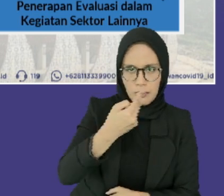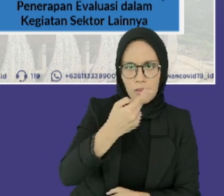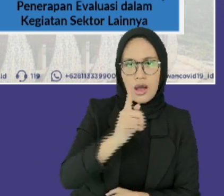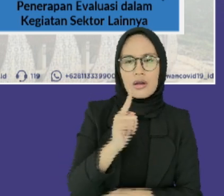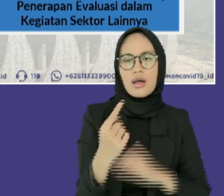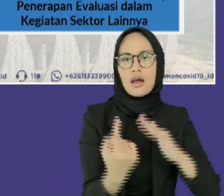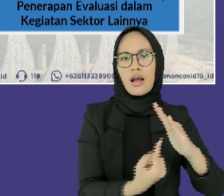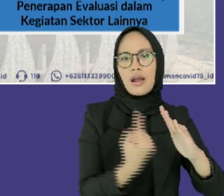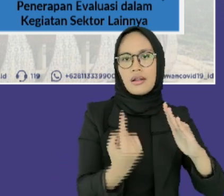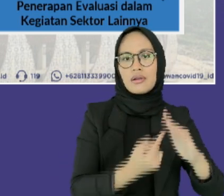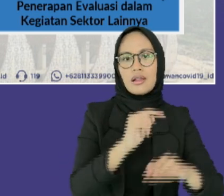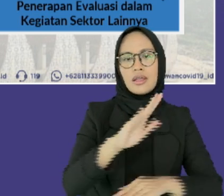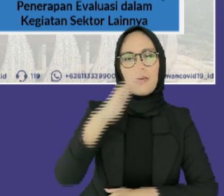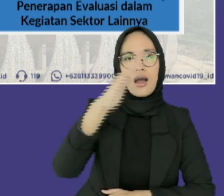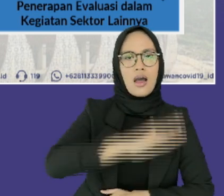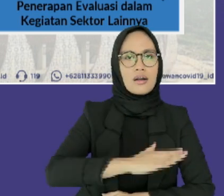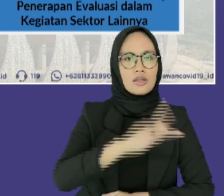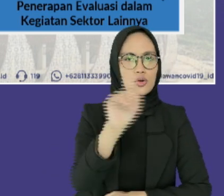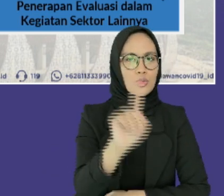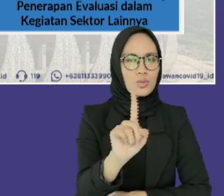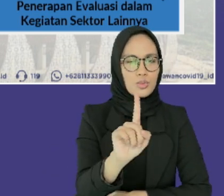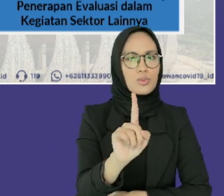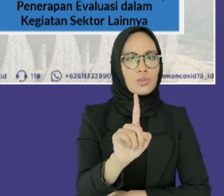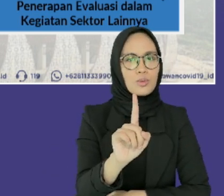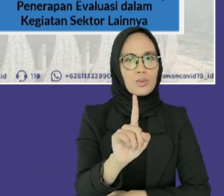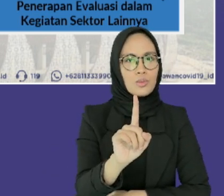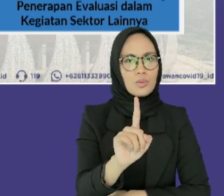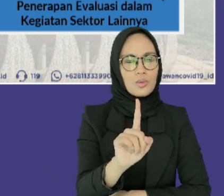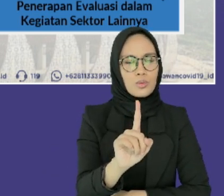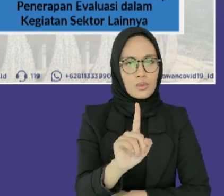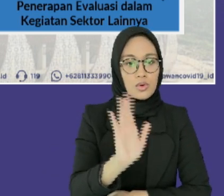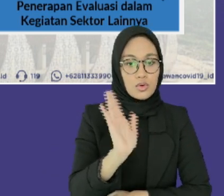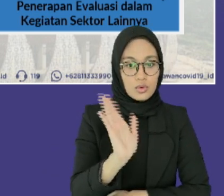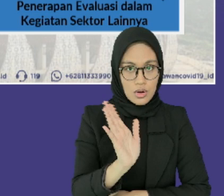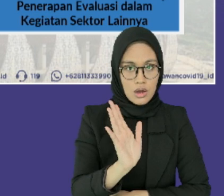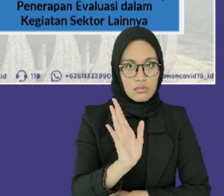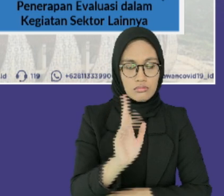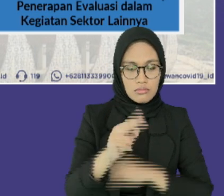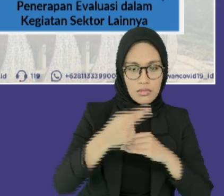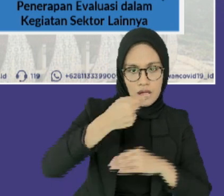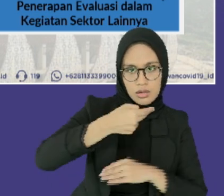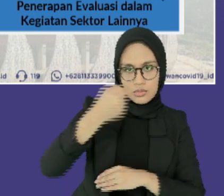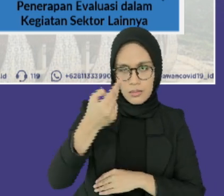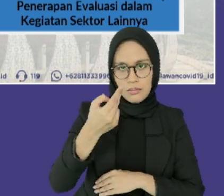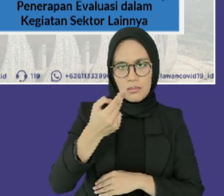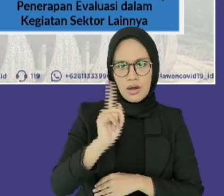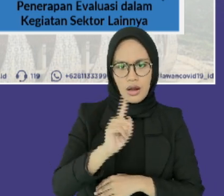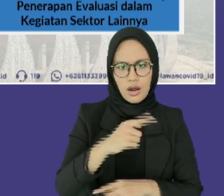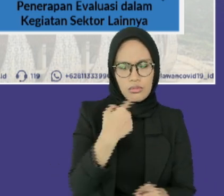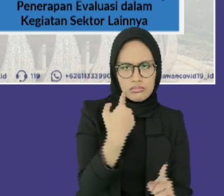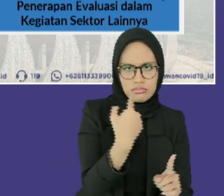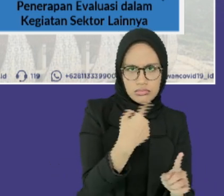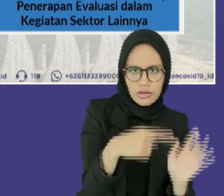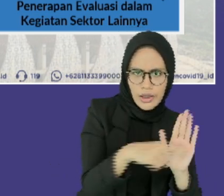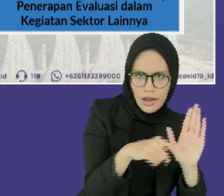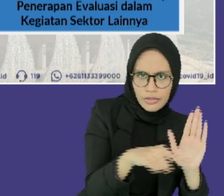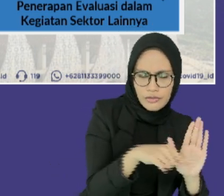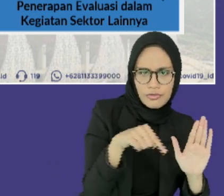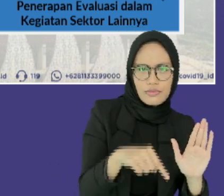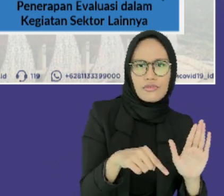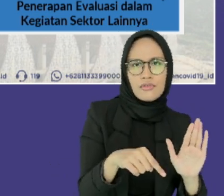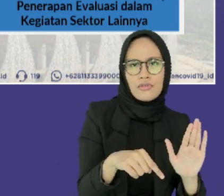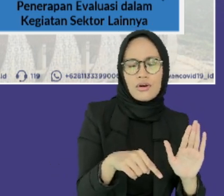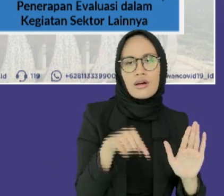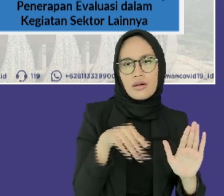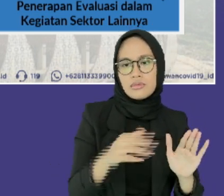Satgas atau pemerintah daerah dengan tambahan jika hasil pertama negatif maka dihari keempat karantina wajib melakukan tes PCR